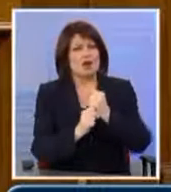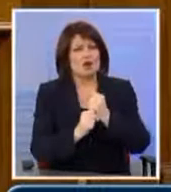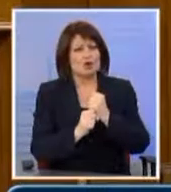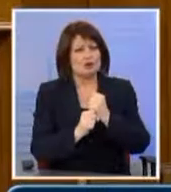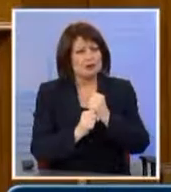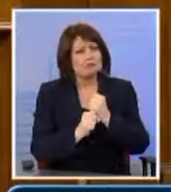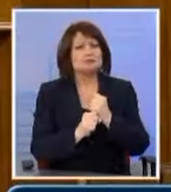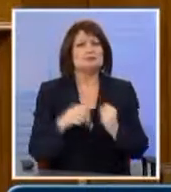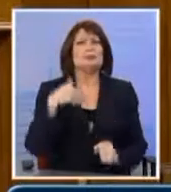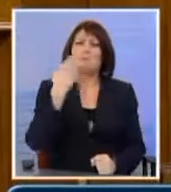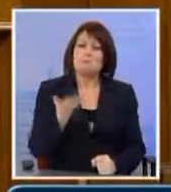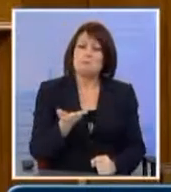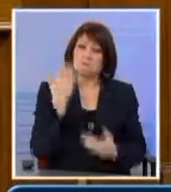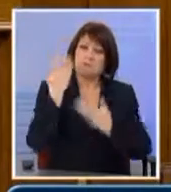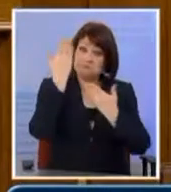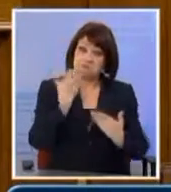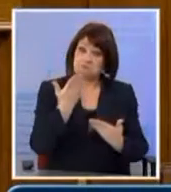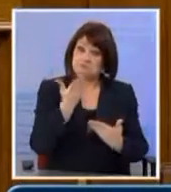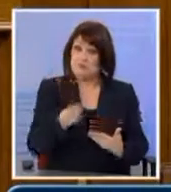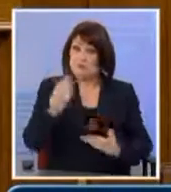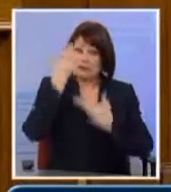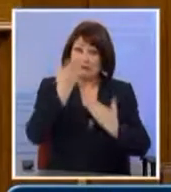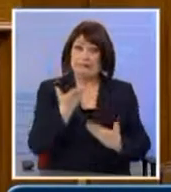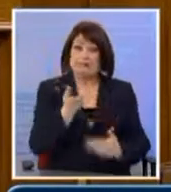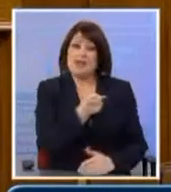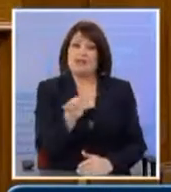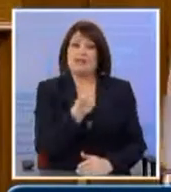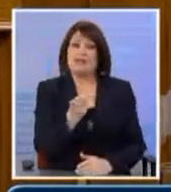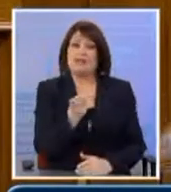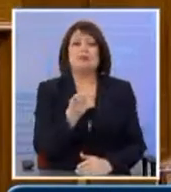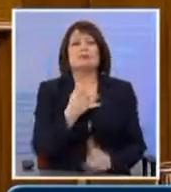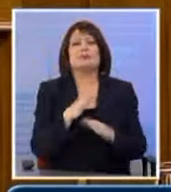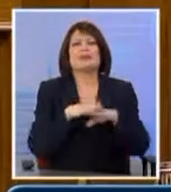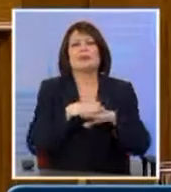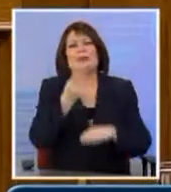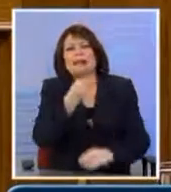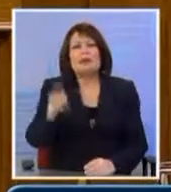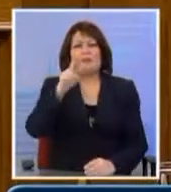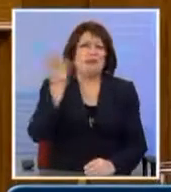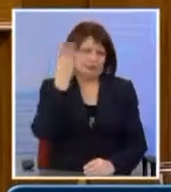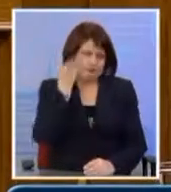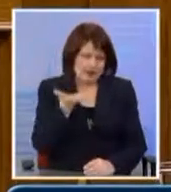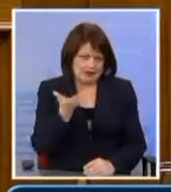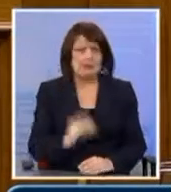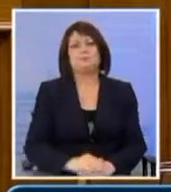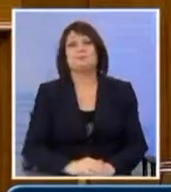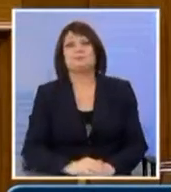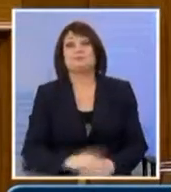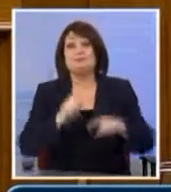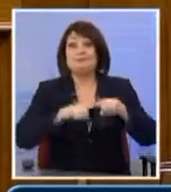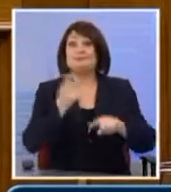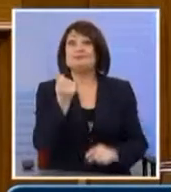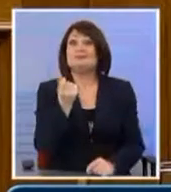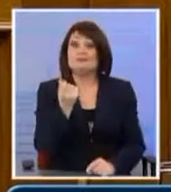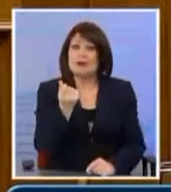μετά τη μέγιστη τιμή που έλαβαν τα δύο αυτά μεγέθη. Με άλλα λόγια, η ελληνική οικονομία προσαρμόστηκε